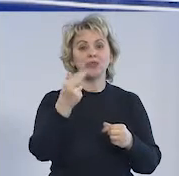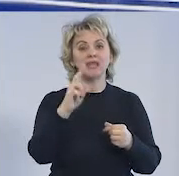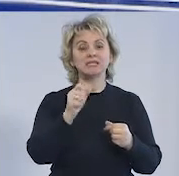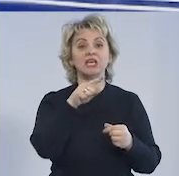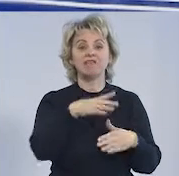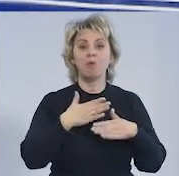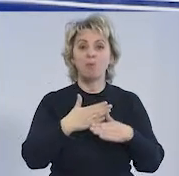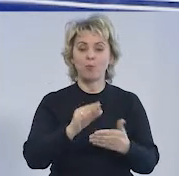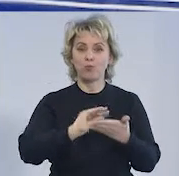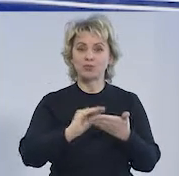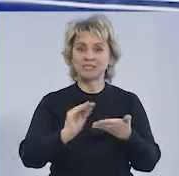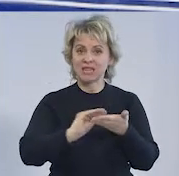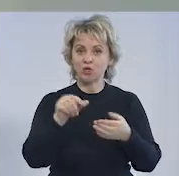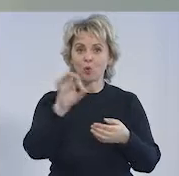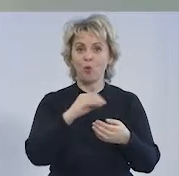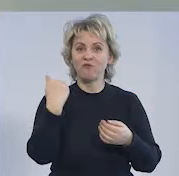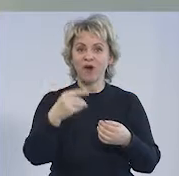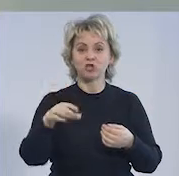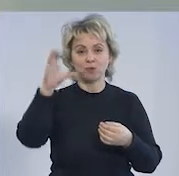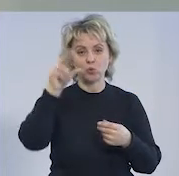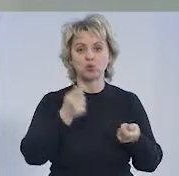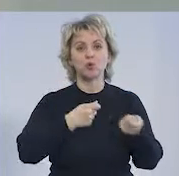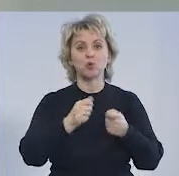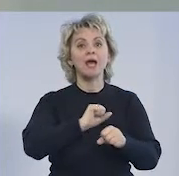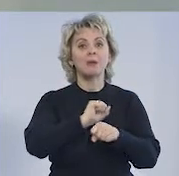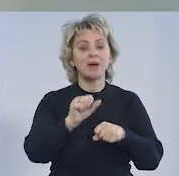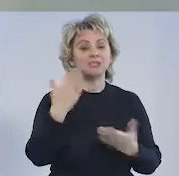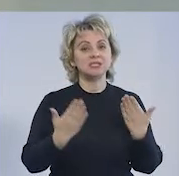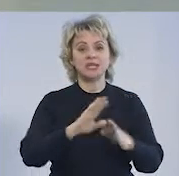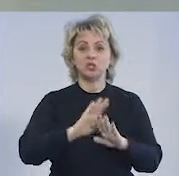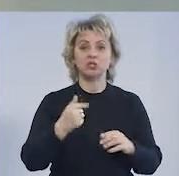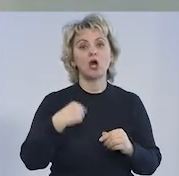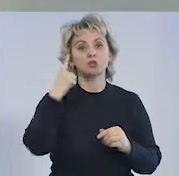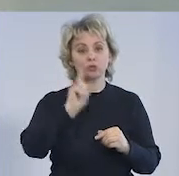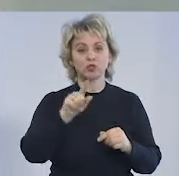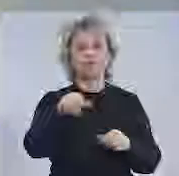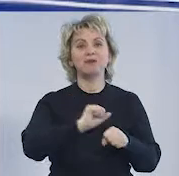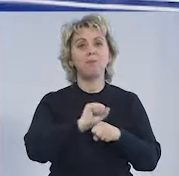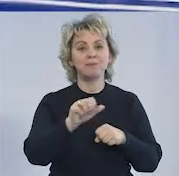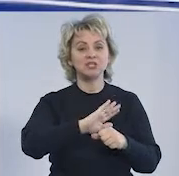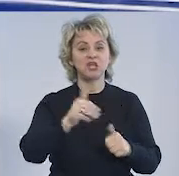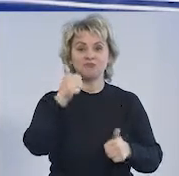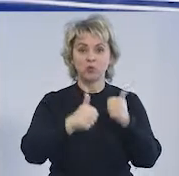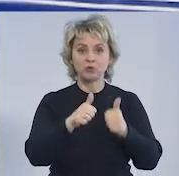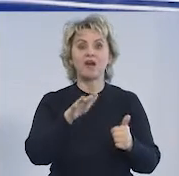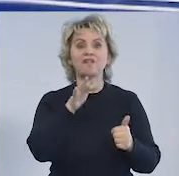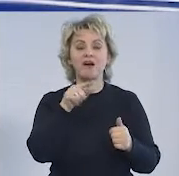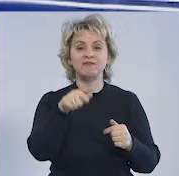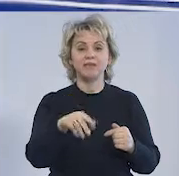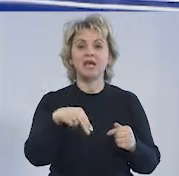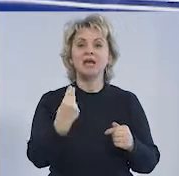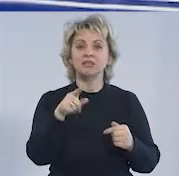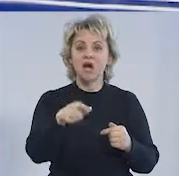заодно помогут написать статью о вашем научном руководителе. Победите вы или нет? Я думаю, что вы победите, может быть, не в конкурсе, но во времени,